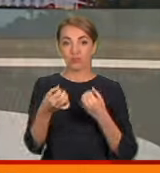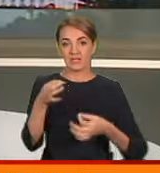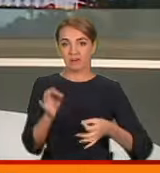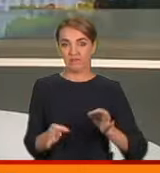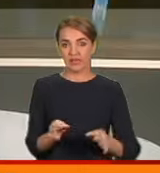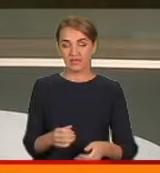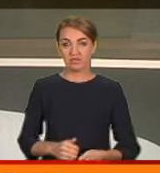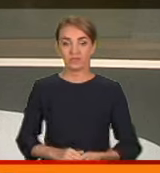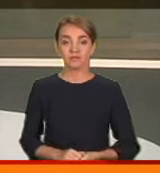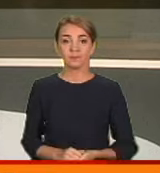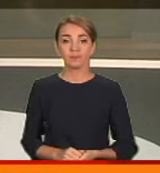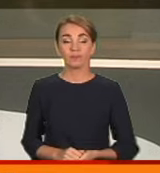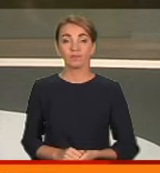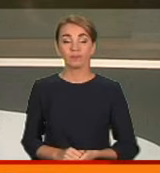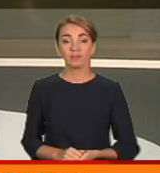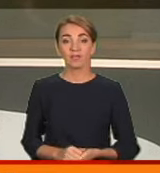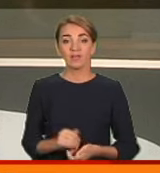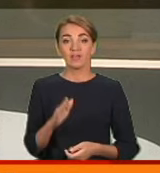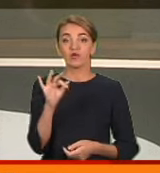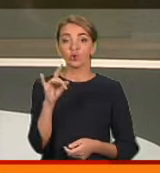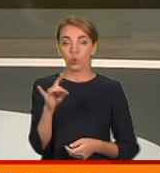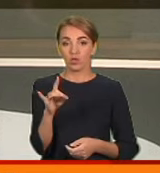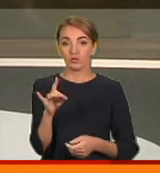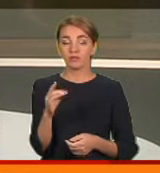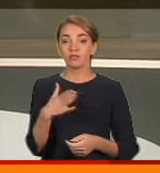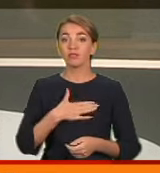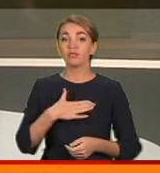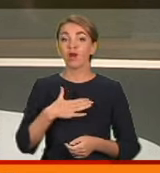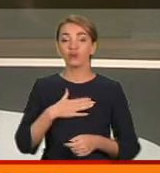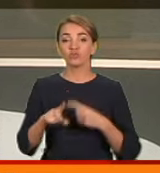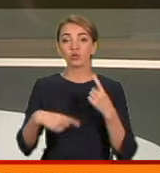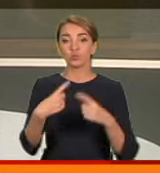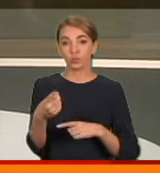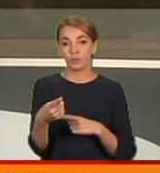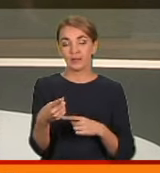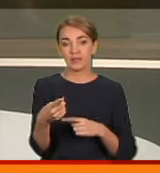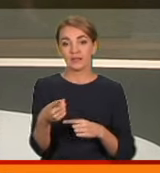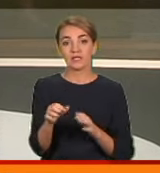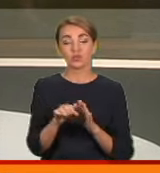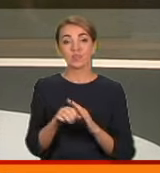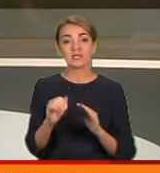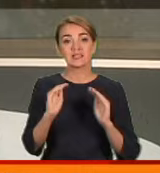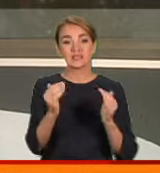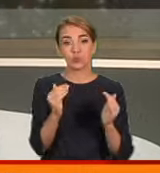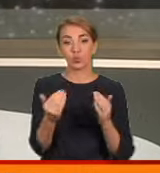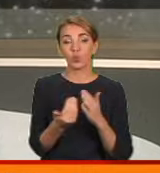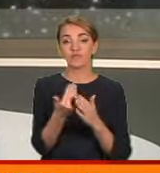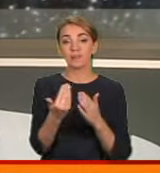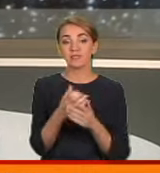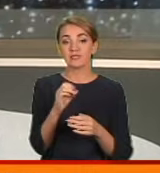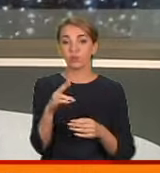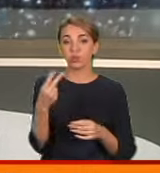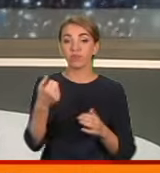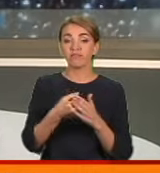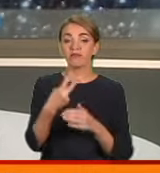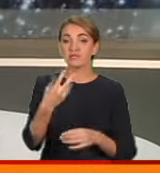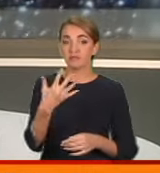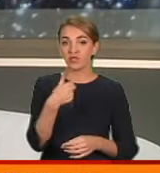справедливість. Віктор Чміленко – наш наступний нескорений із циклу фільмів СТБ до